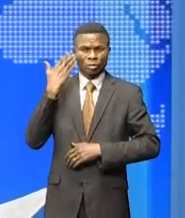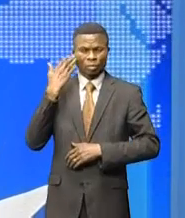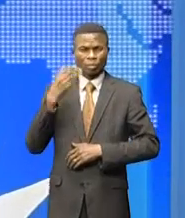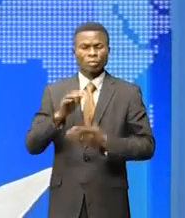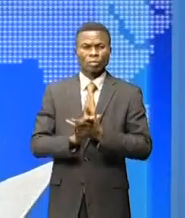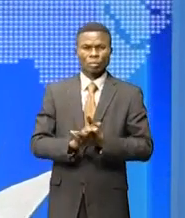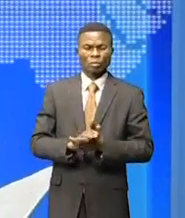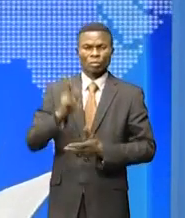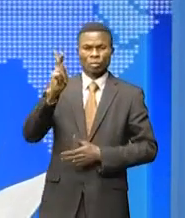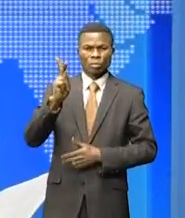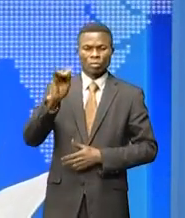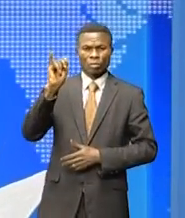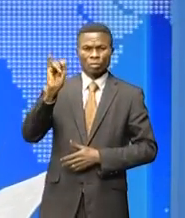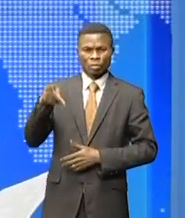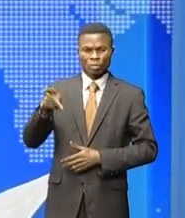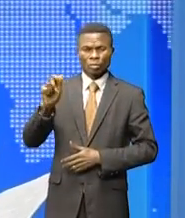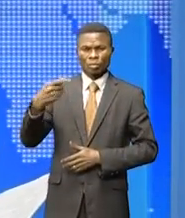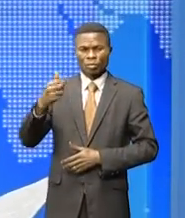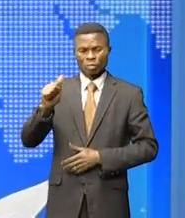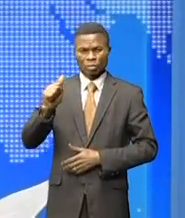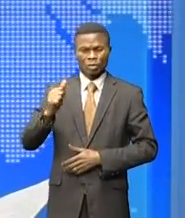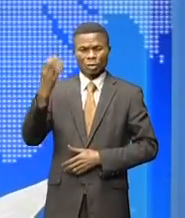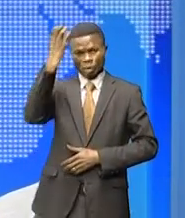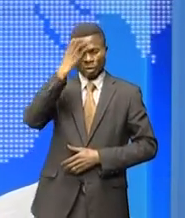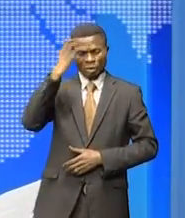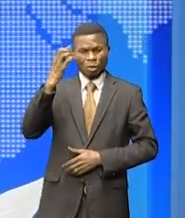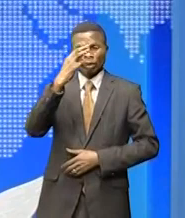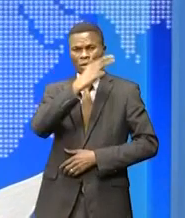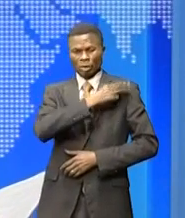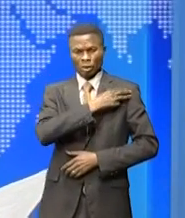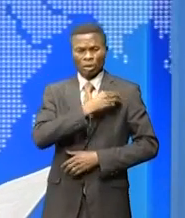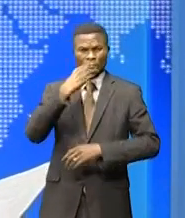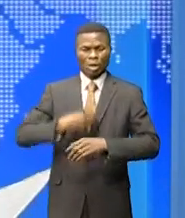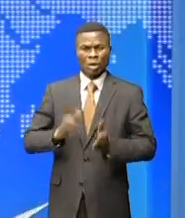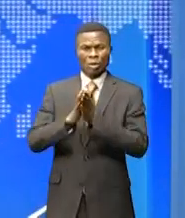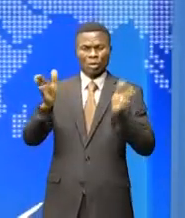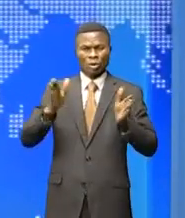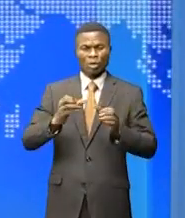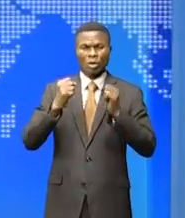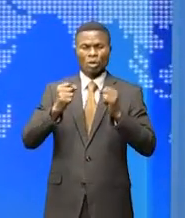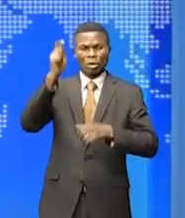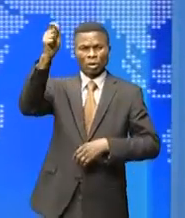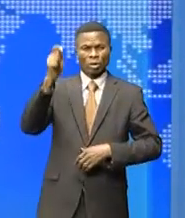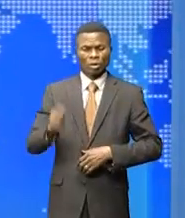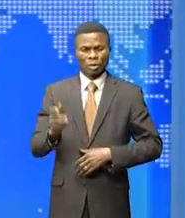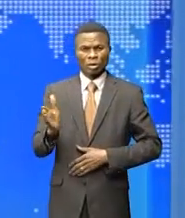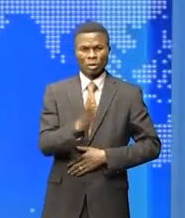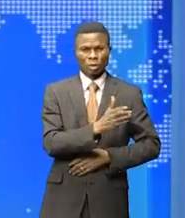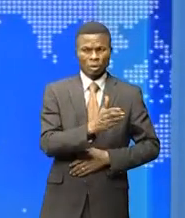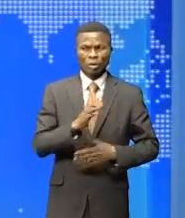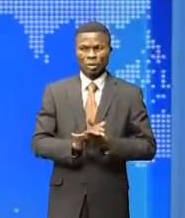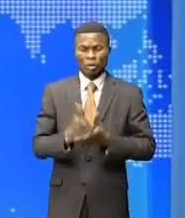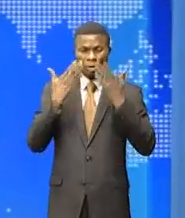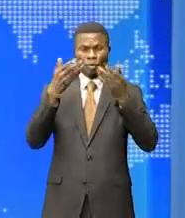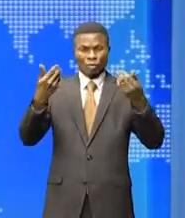Bivegete Pinga Solo Jean, général-major premier avocat général de forces armées. Ça n'est